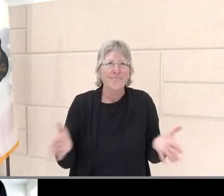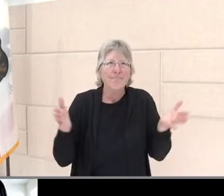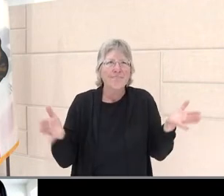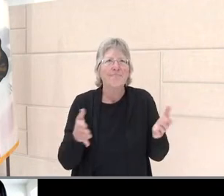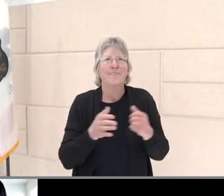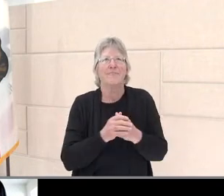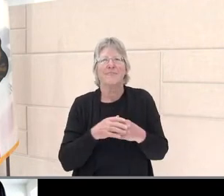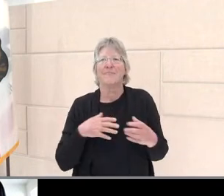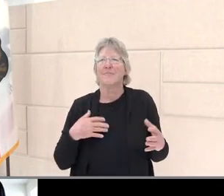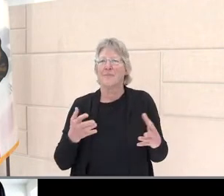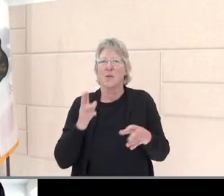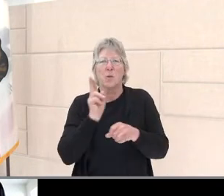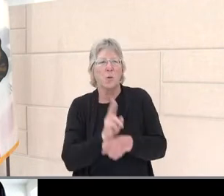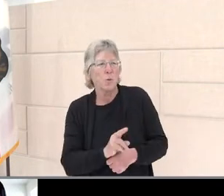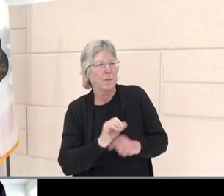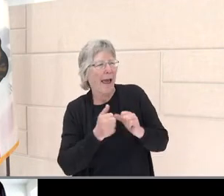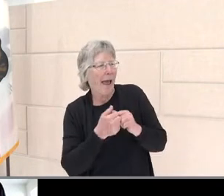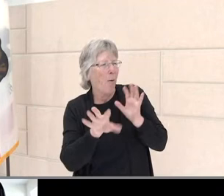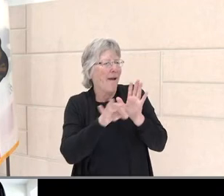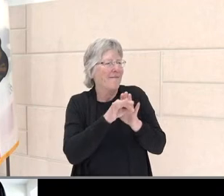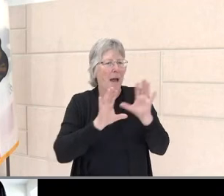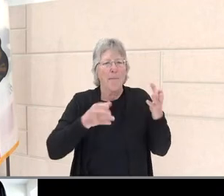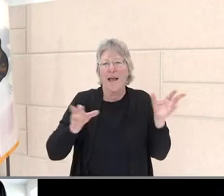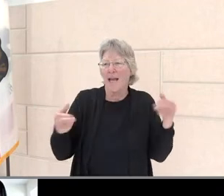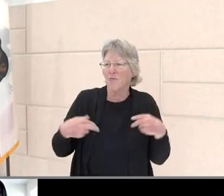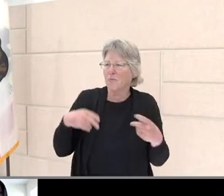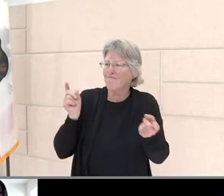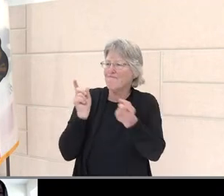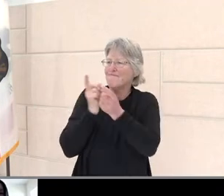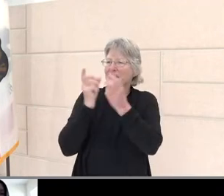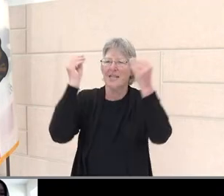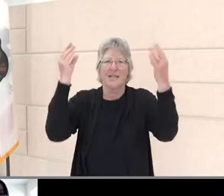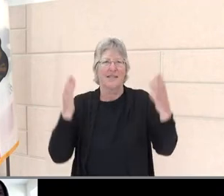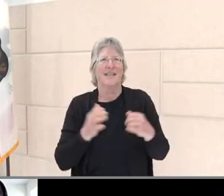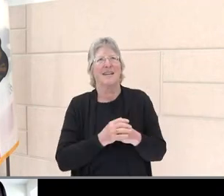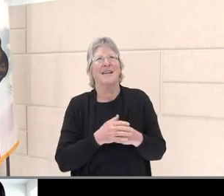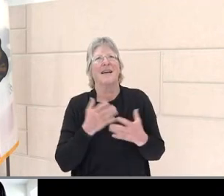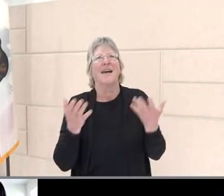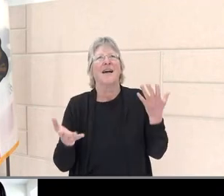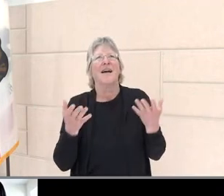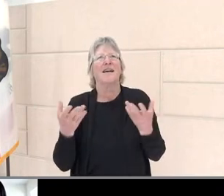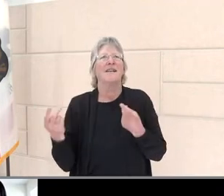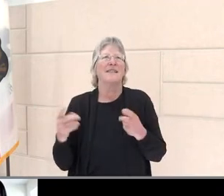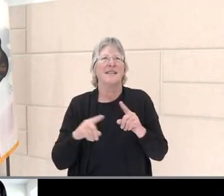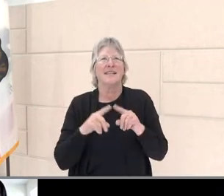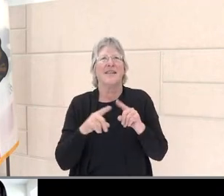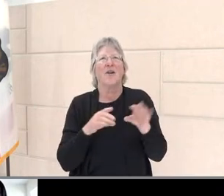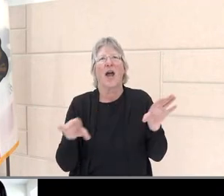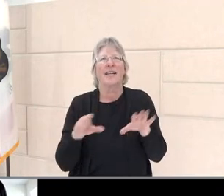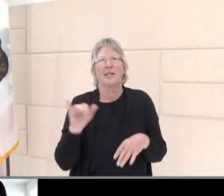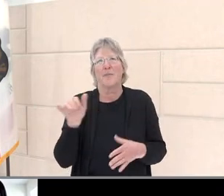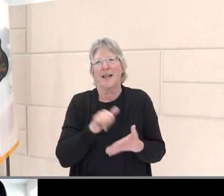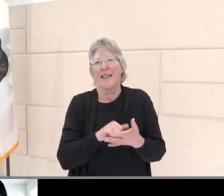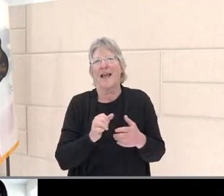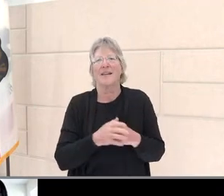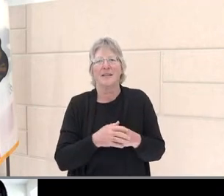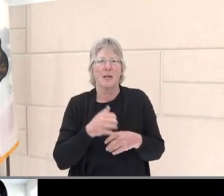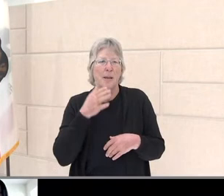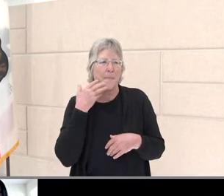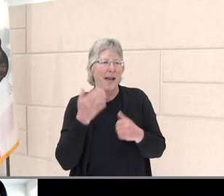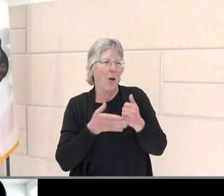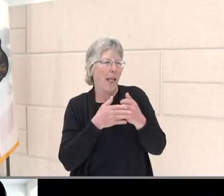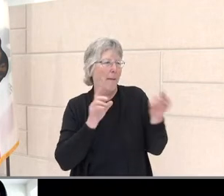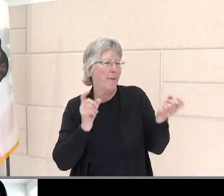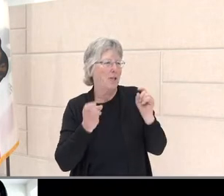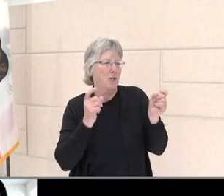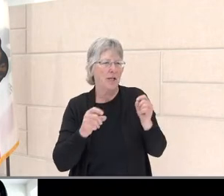ហើយយើងមានកម្មវិធីសបាយកម្មវិធីកំសាន្តសម្រាប់ឲ្យសិស្សមានភាពកក់ក្ដៅហើយនឹងជួបជាមួយគ្រូបង្រៀនរ